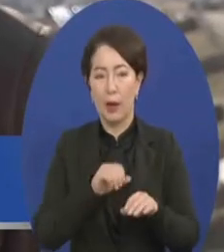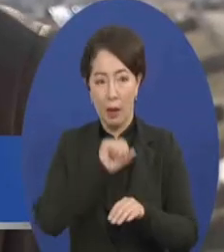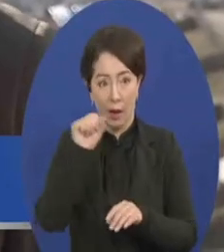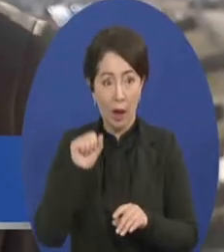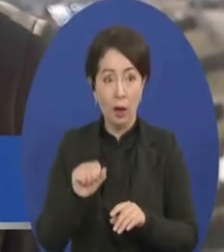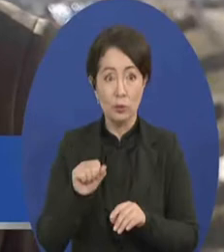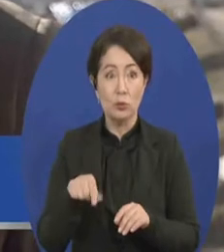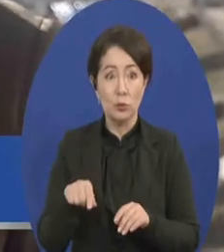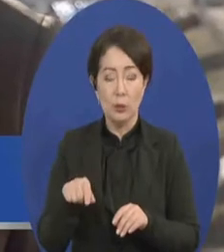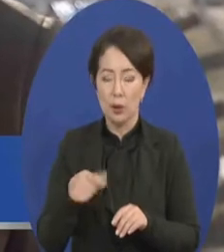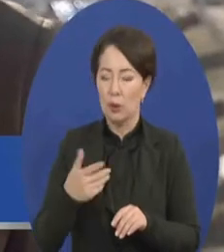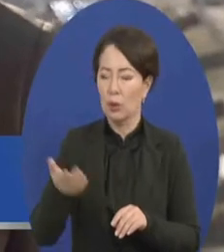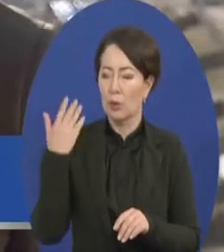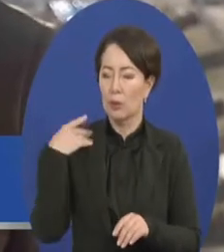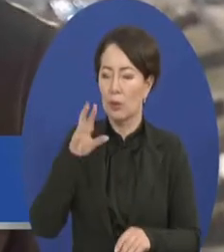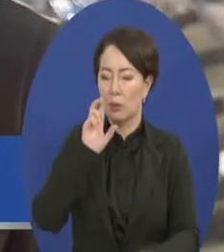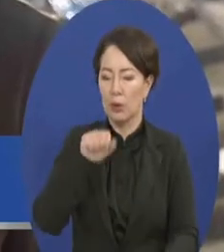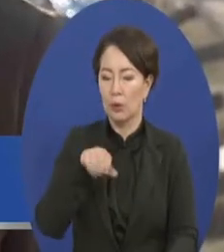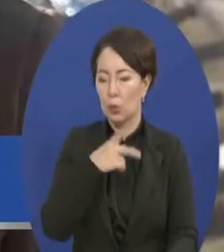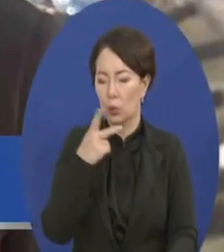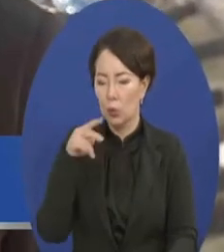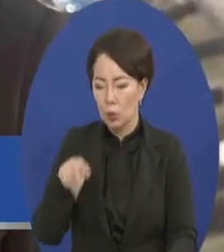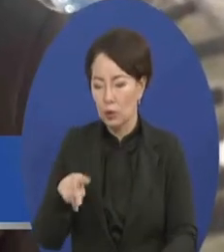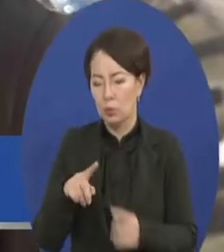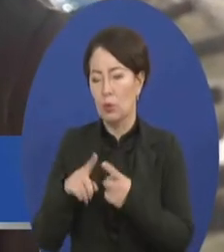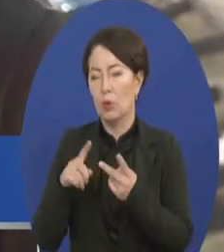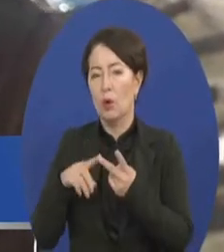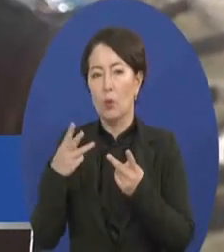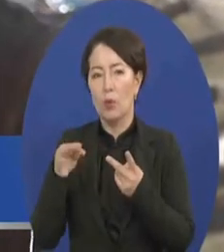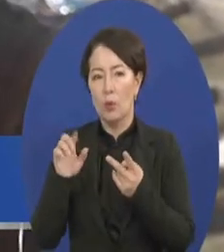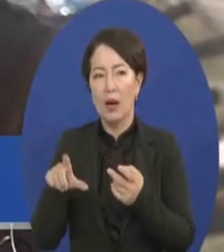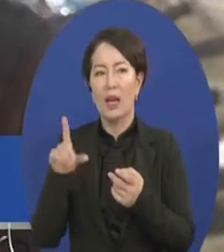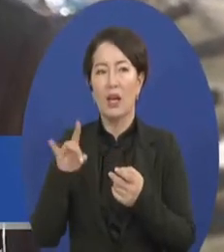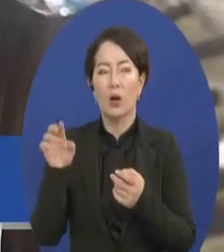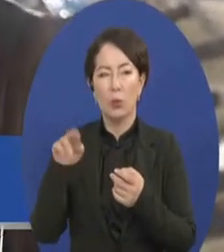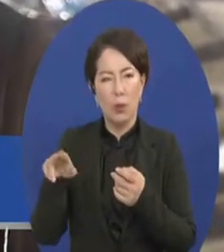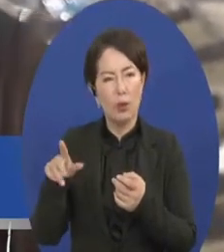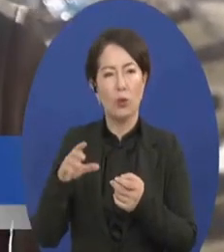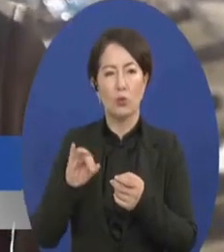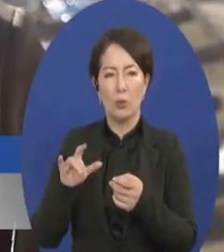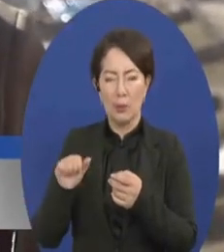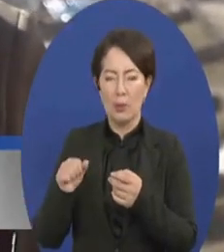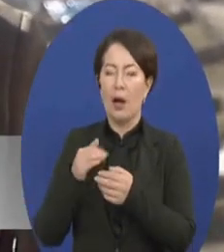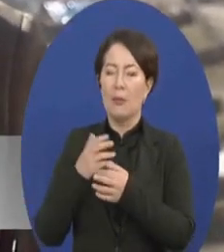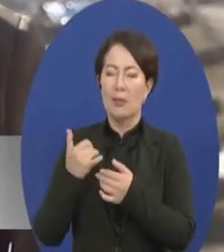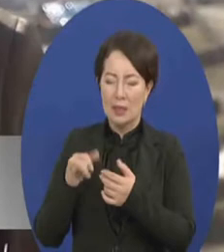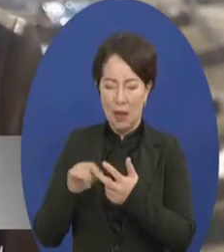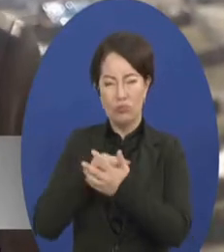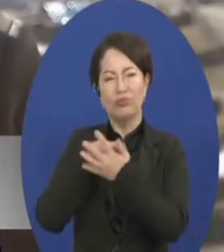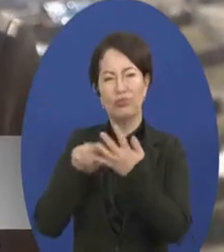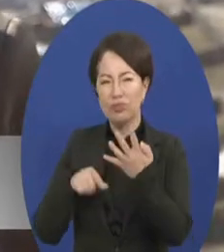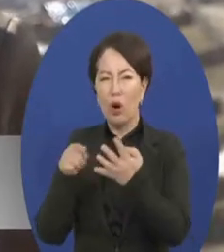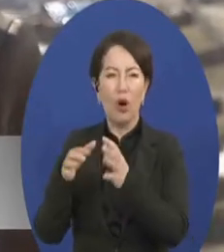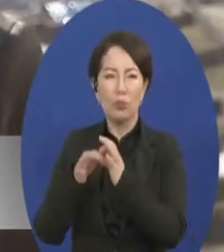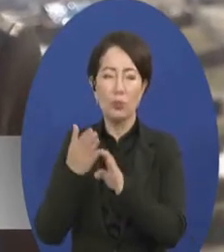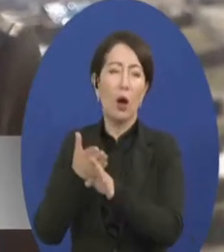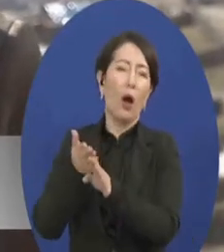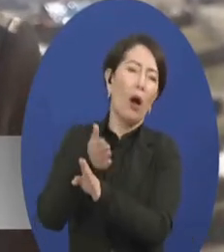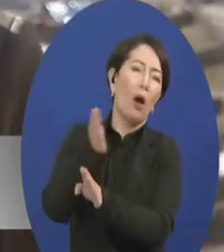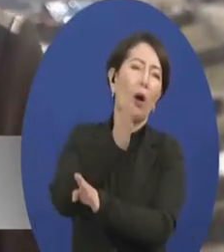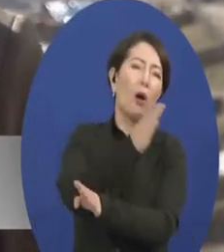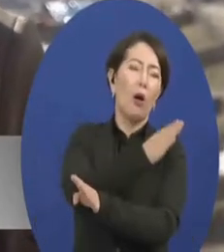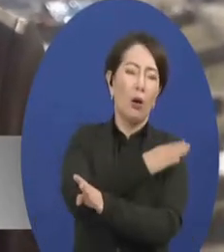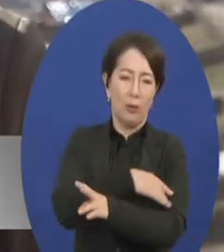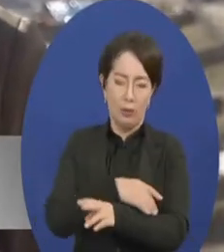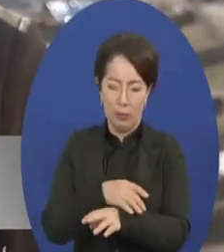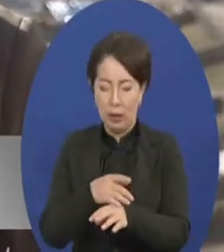үе Батүлийн үед ч юм уу эсвэл одоо Мөнхбаярийн үед, Инколтын үед ч юм уу одоо Сумын газар амар сайхан гэд энэ хөрөнгөлтж ирсээр